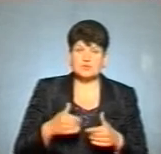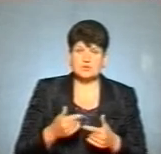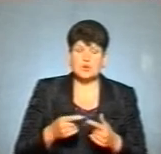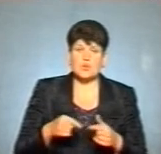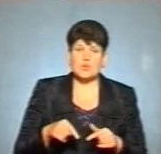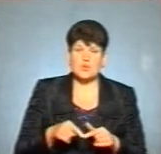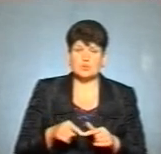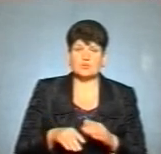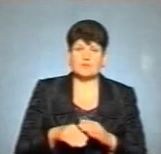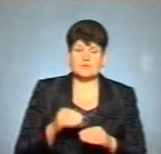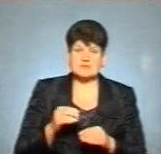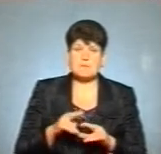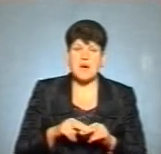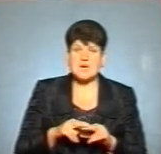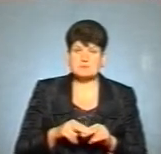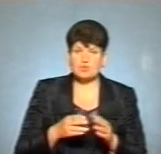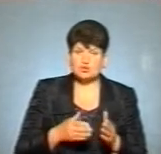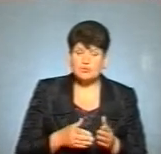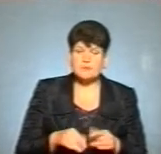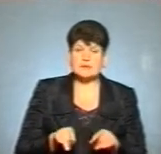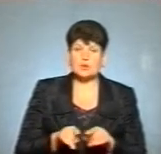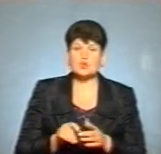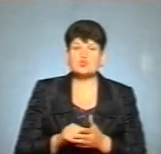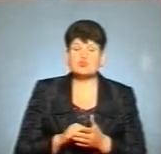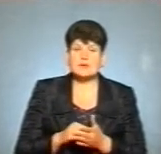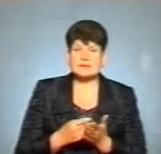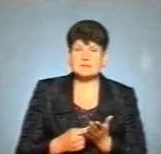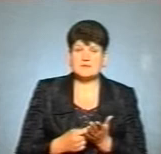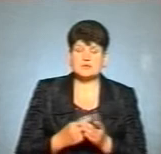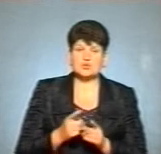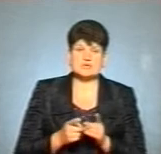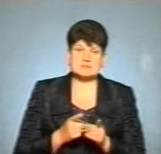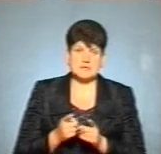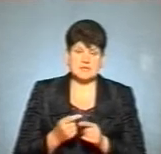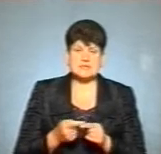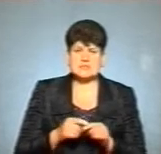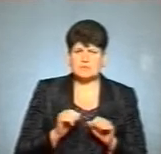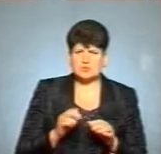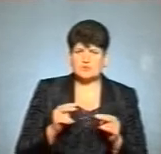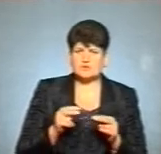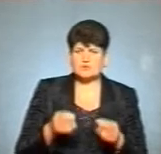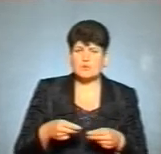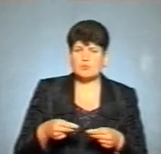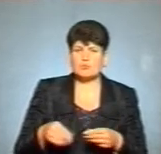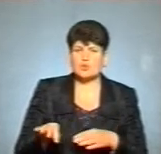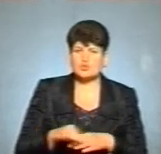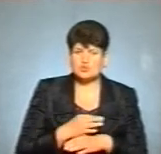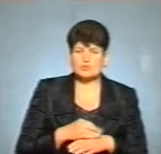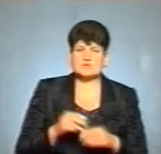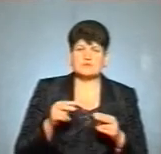виборців з паспортом, а також з документом, який підтверджує таку зміну. Це може бути, наприклад, свідоцтво про шлюб, свідоцтво про